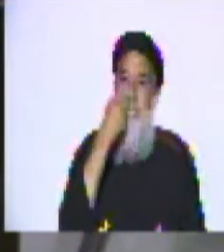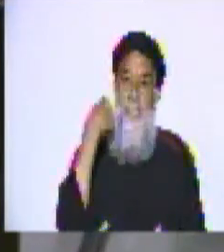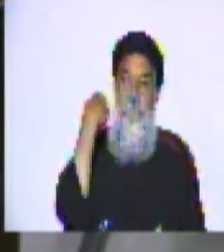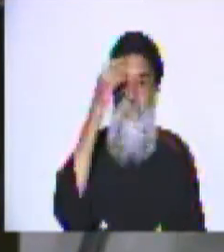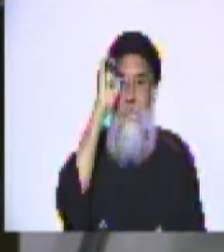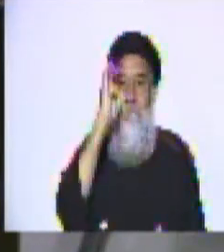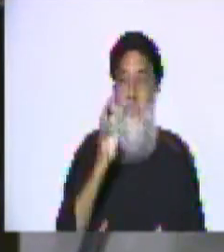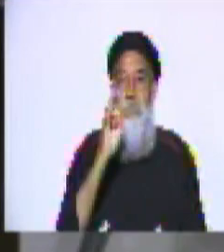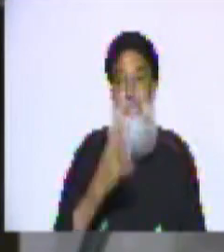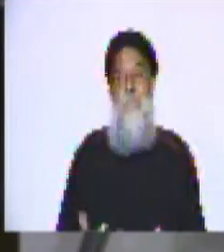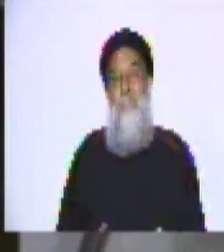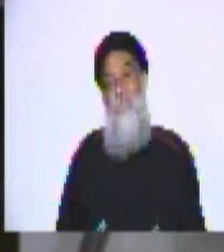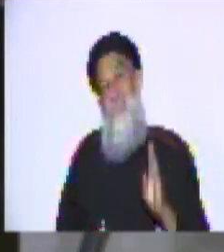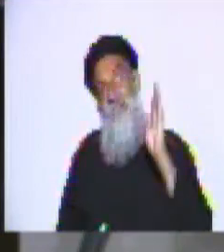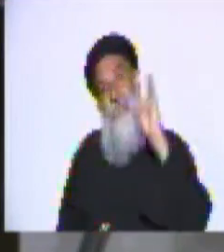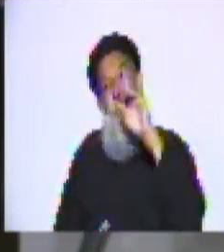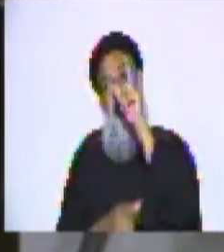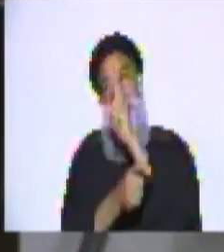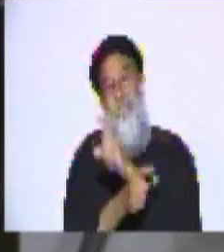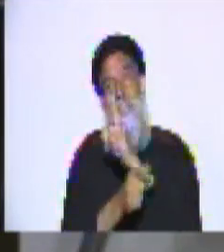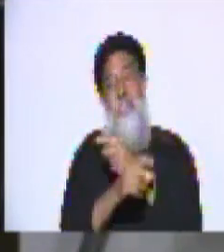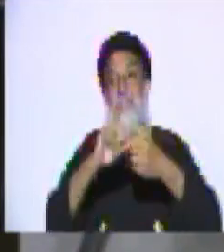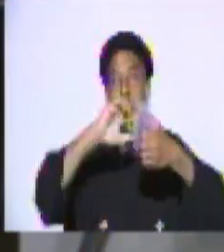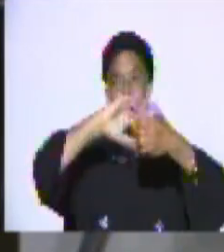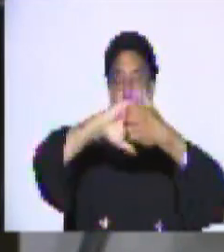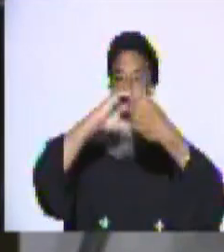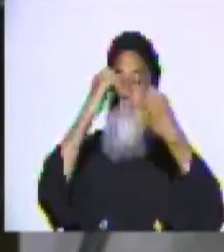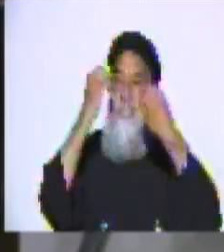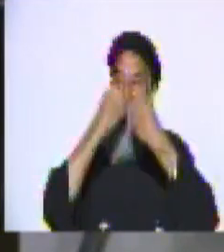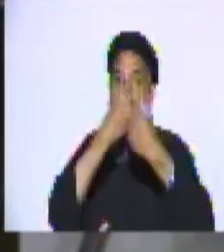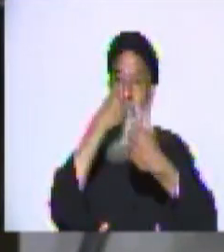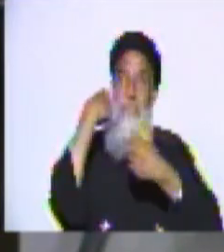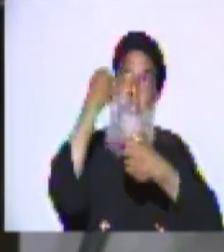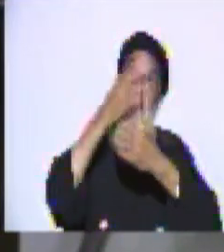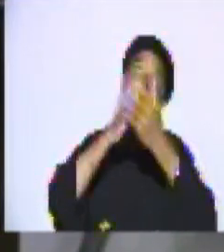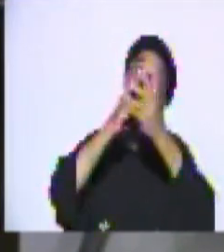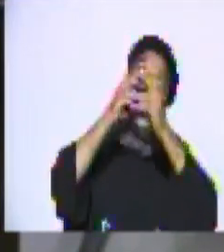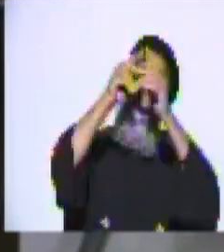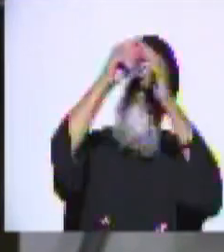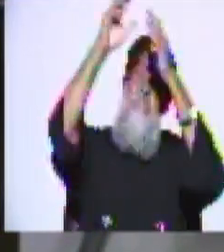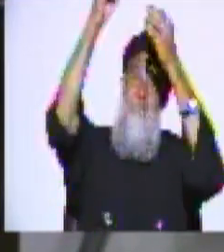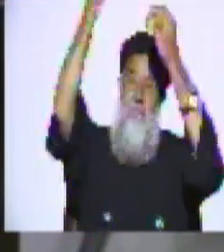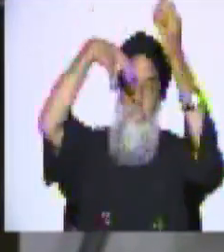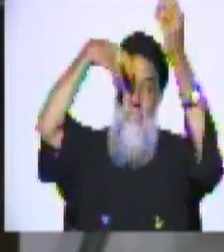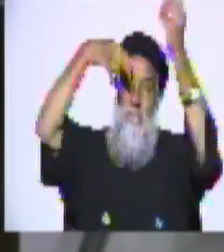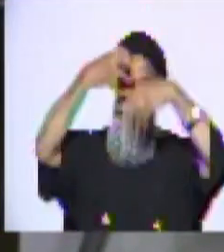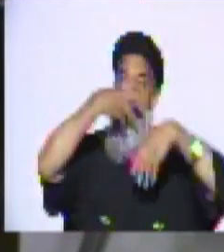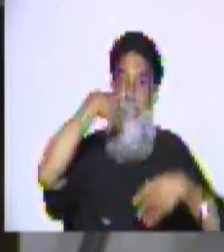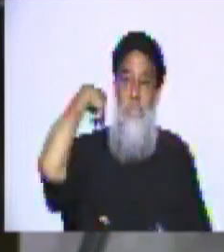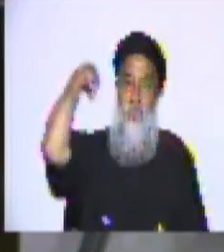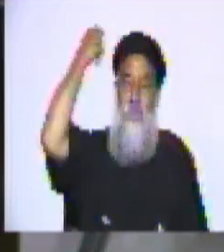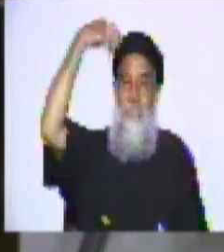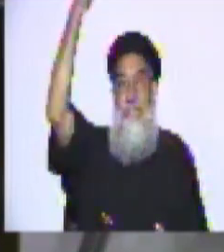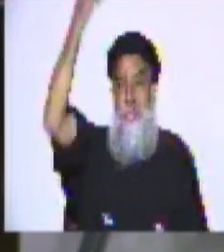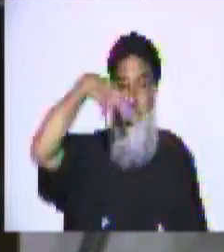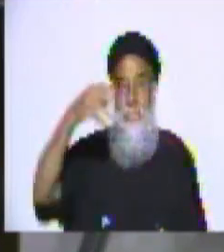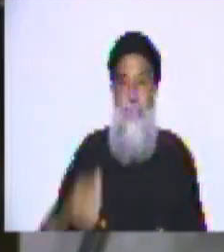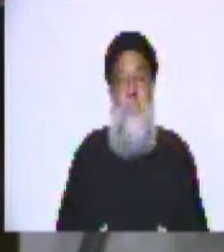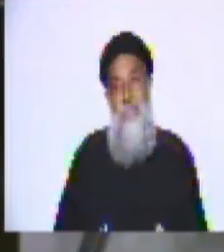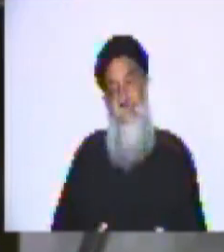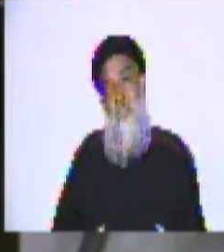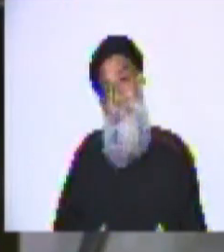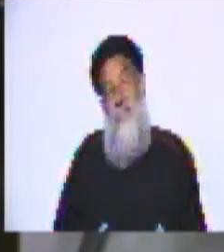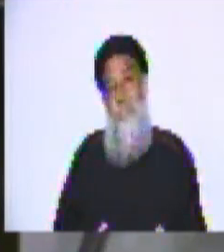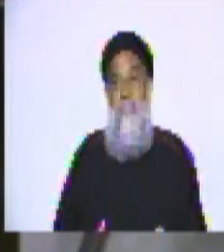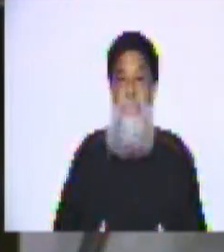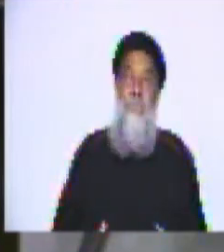القدس، وازاي المسيح وعد انه لما يصعد سيرسله لنا، مش كده؟